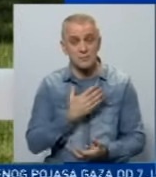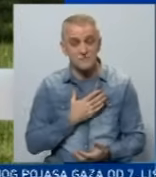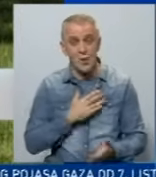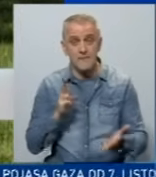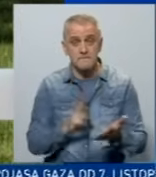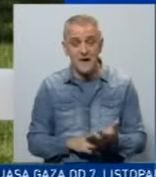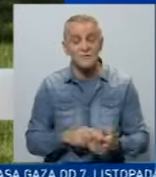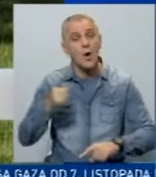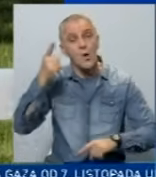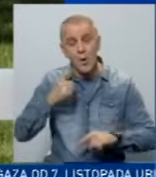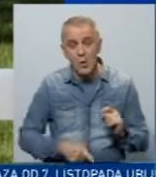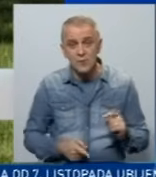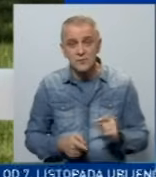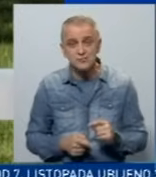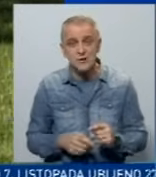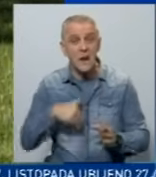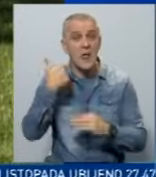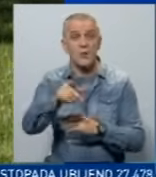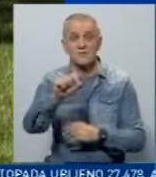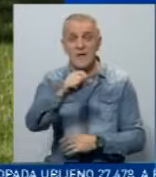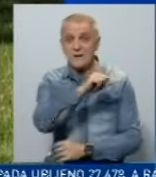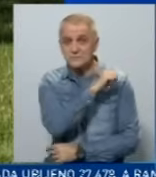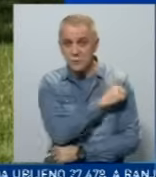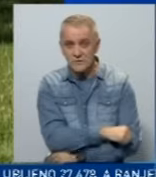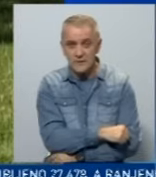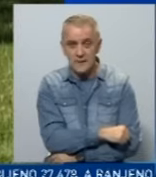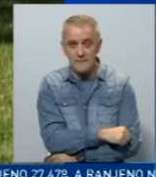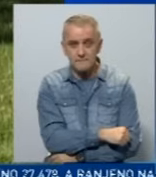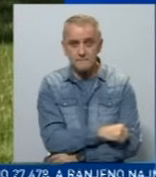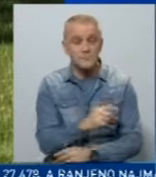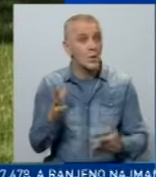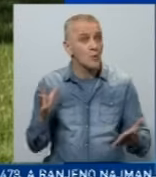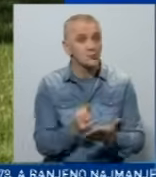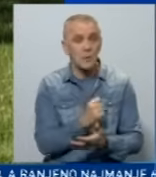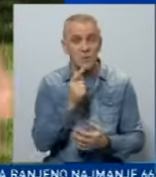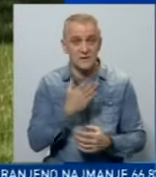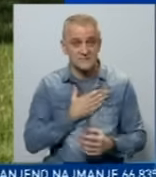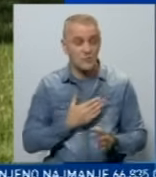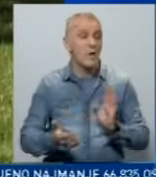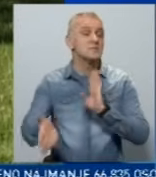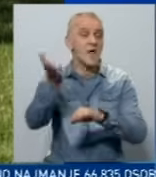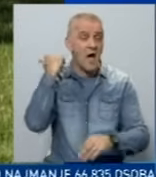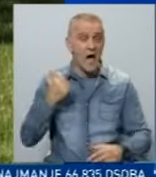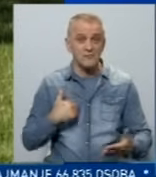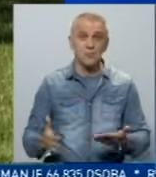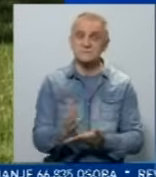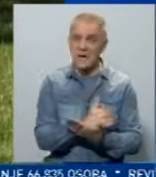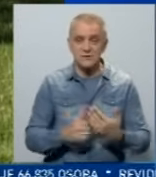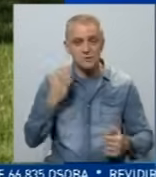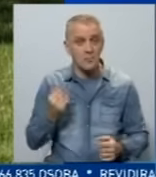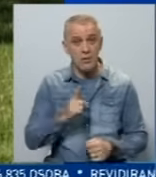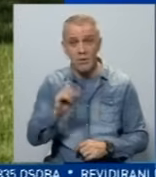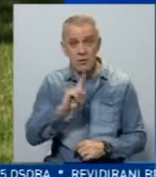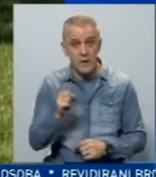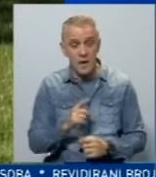i konačno nakon 12 godina faktički dobili one svoje davno zarađene plate. Dakle, ne bi ni